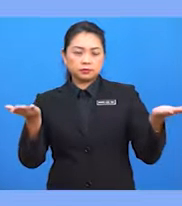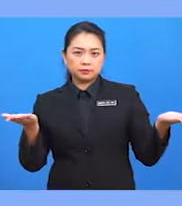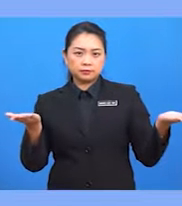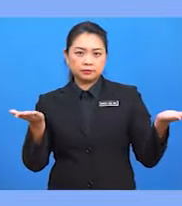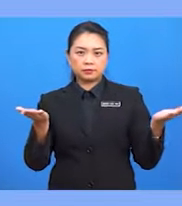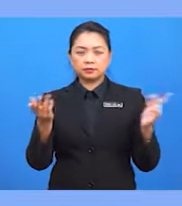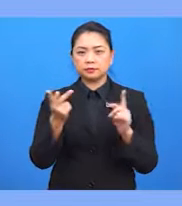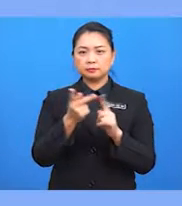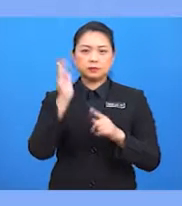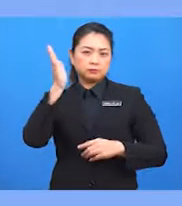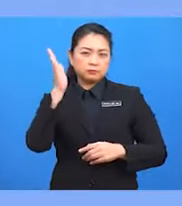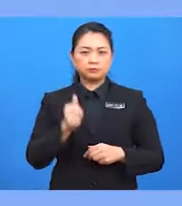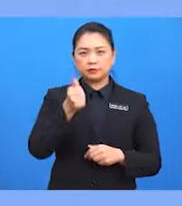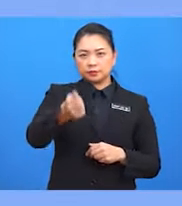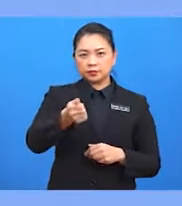atau pesara anda.